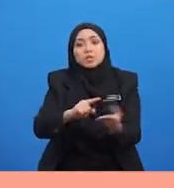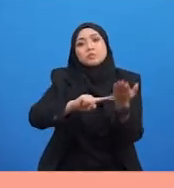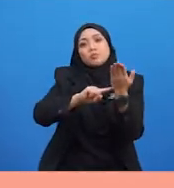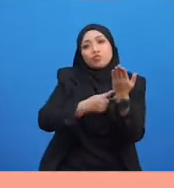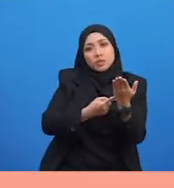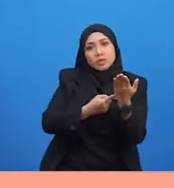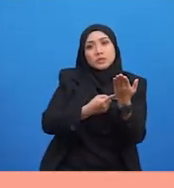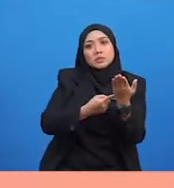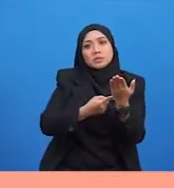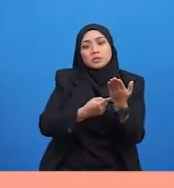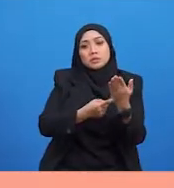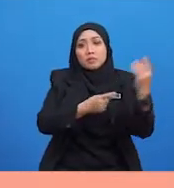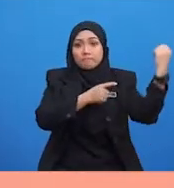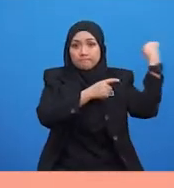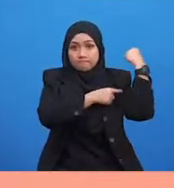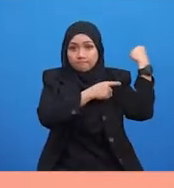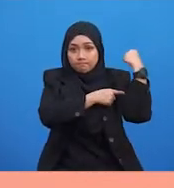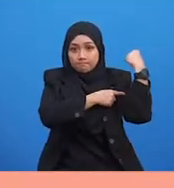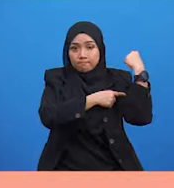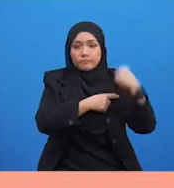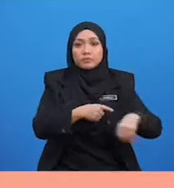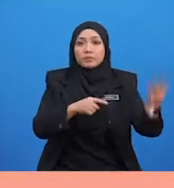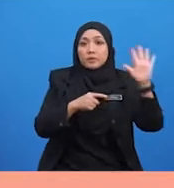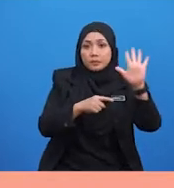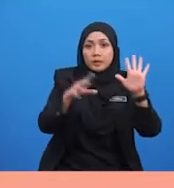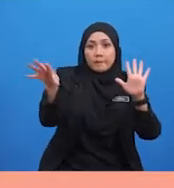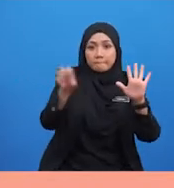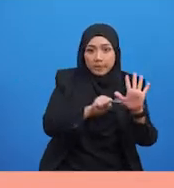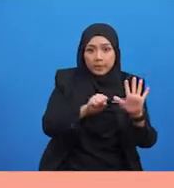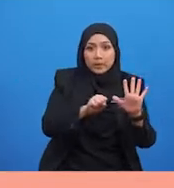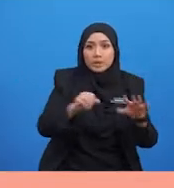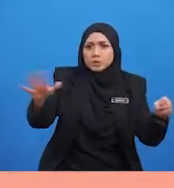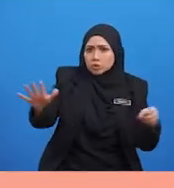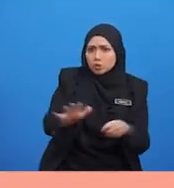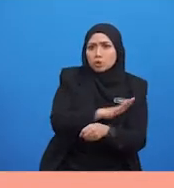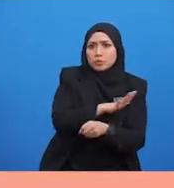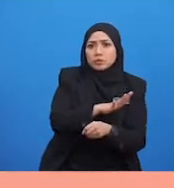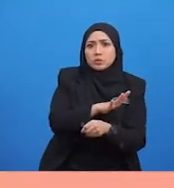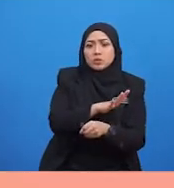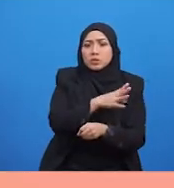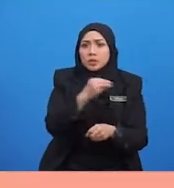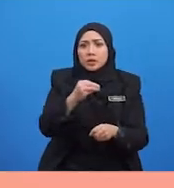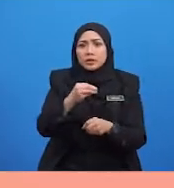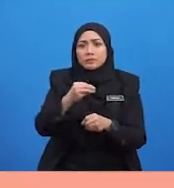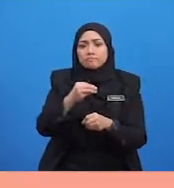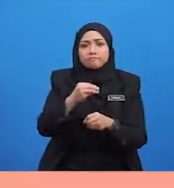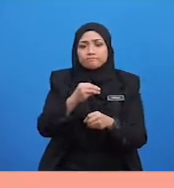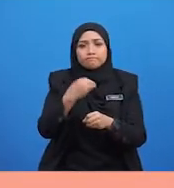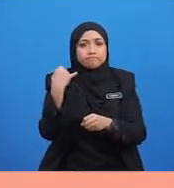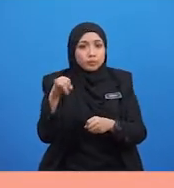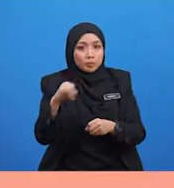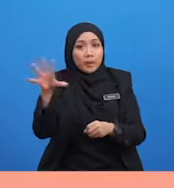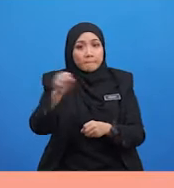Ambil sodium secukupnya dan elakkan pengambilan kopi kerana boleh menyebabkan